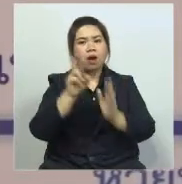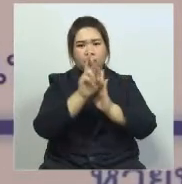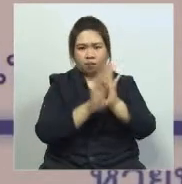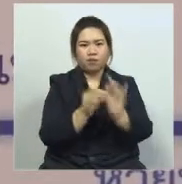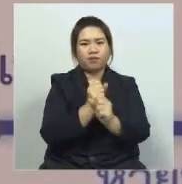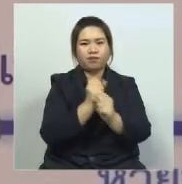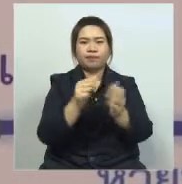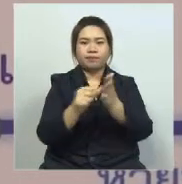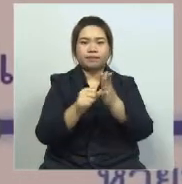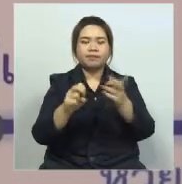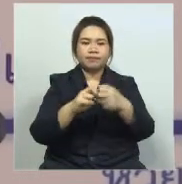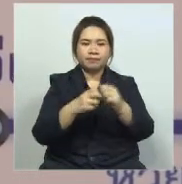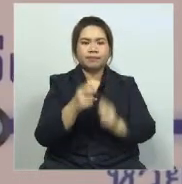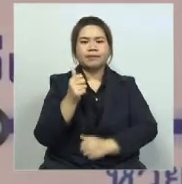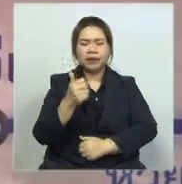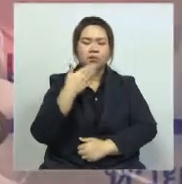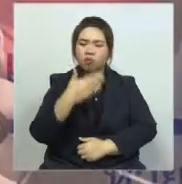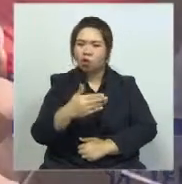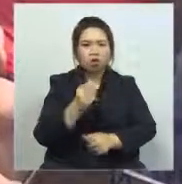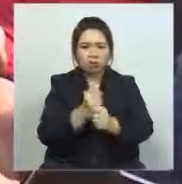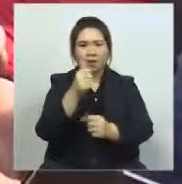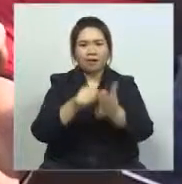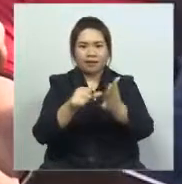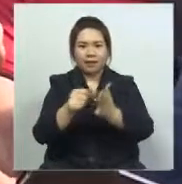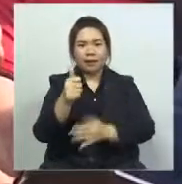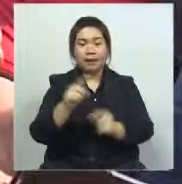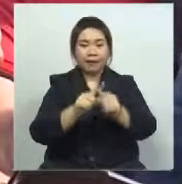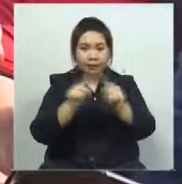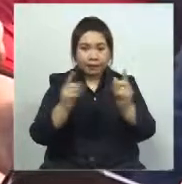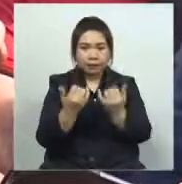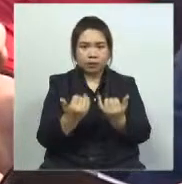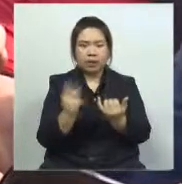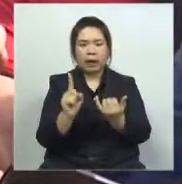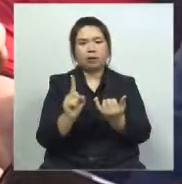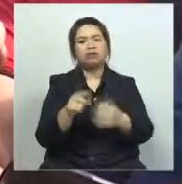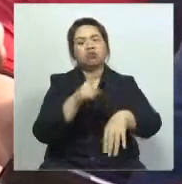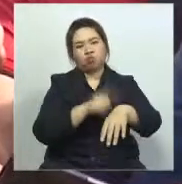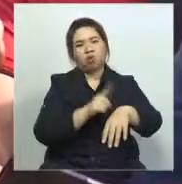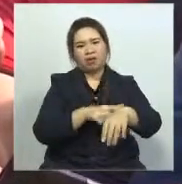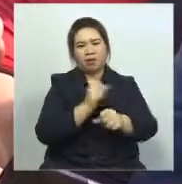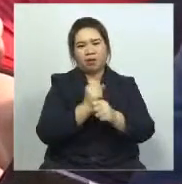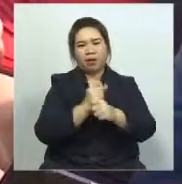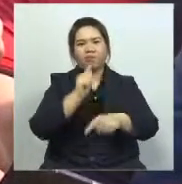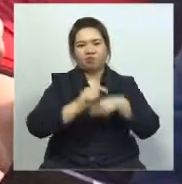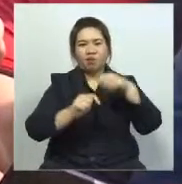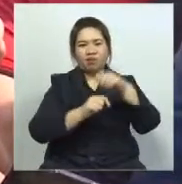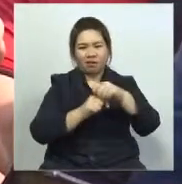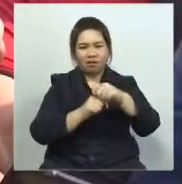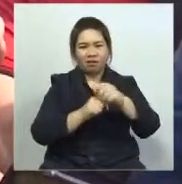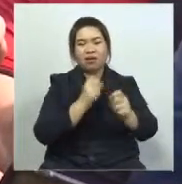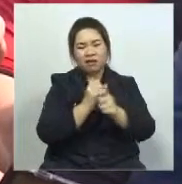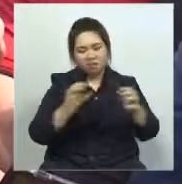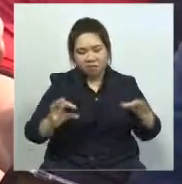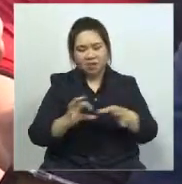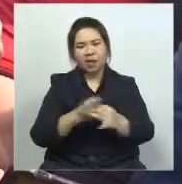จะแก้ปัญหาให้กับพี่น้องประชาชนได้อย่างยั่งยืนจริงๆนะครับแต่ทั้งหมดเนี่ยคงต้องใช้ระยะเวลาในการก่อสร้างนะครับให้สอดคล้องกับ